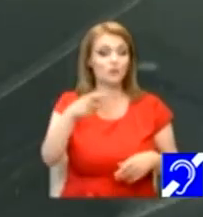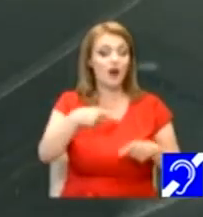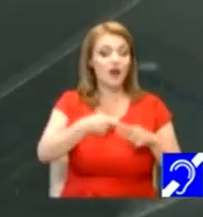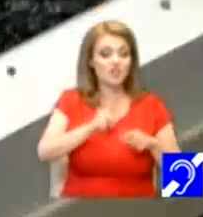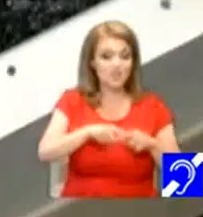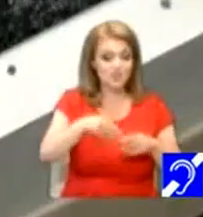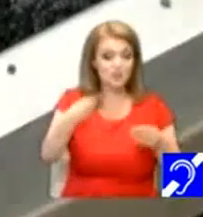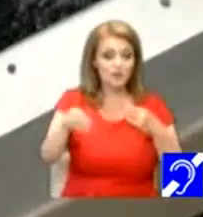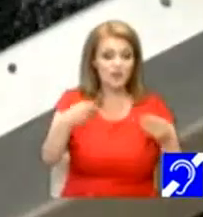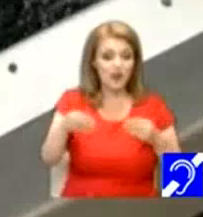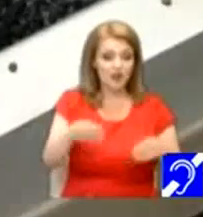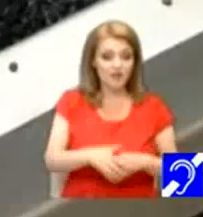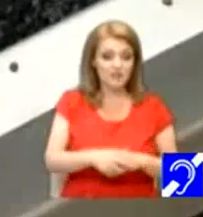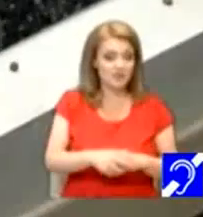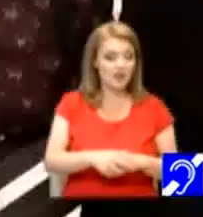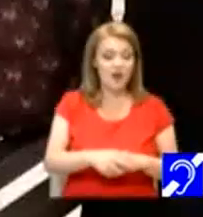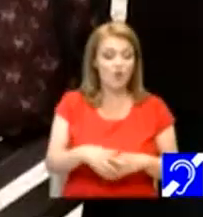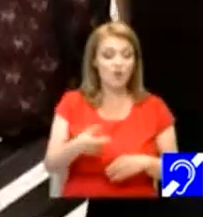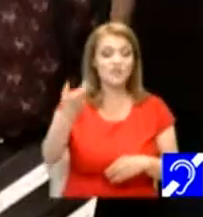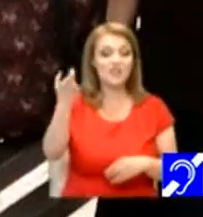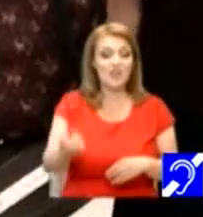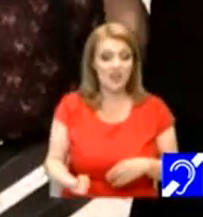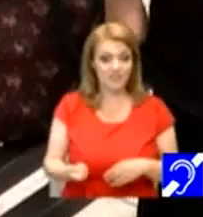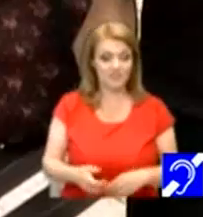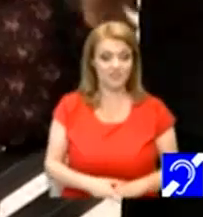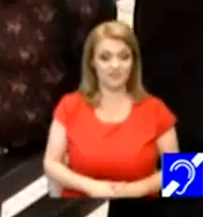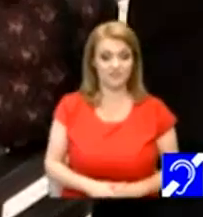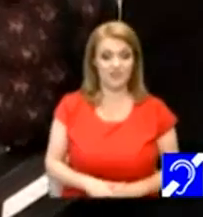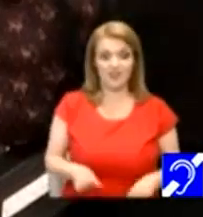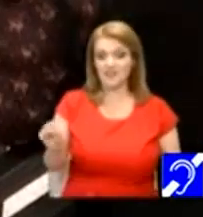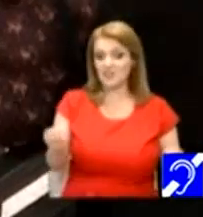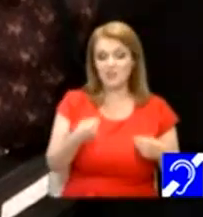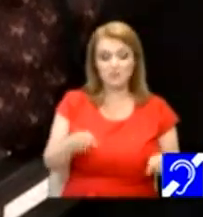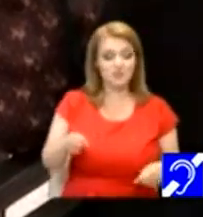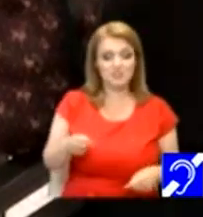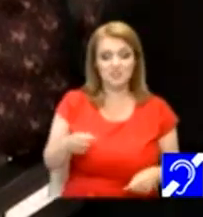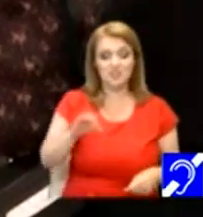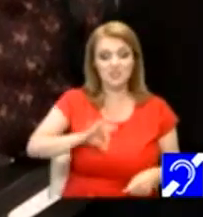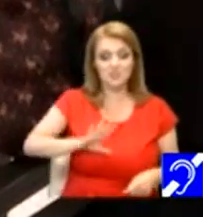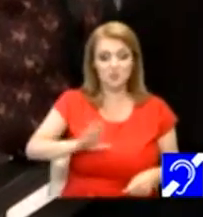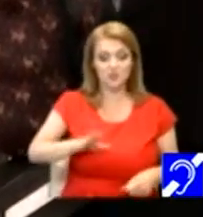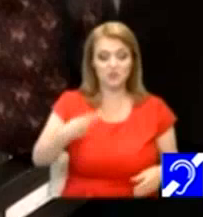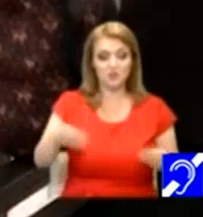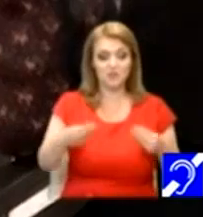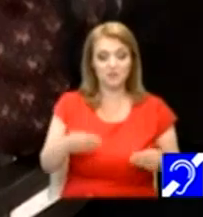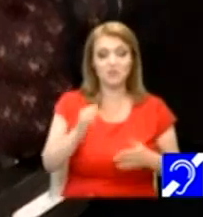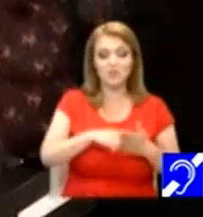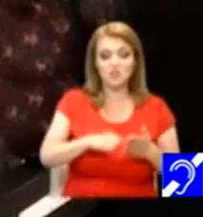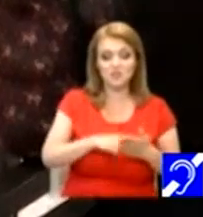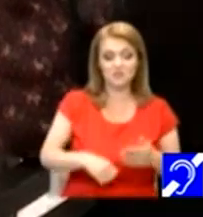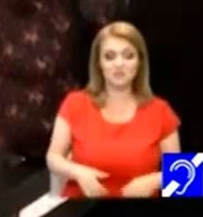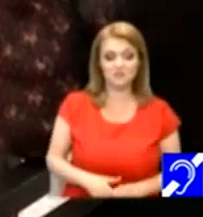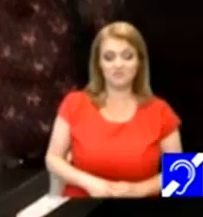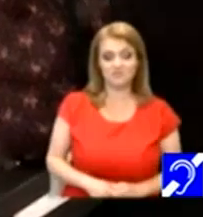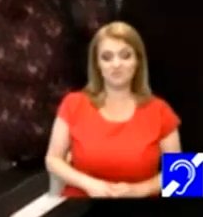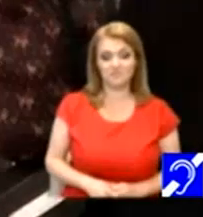e că atunci când devine un deșeu, este periculos. Nu e posibil să nu utilizăm. Din care motiv? Din motiv pentru că se primește